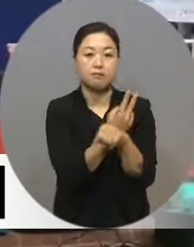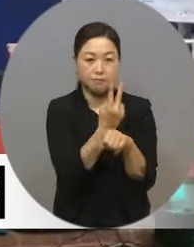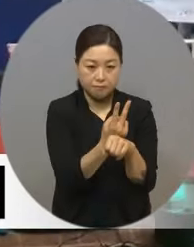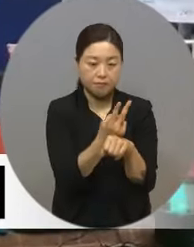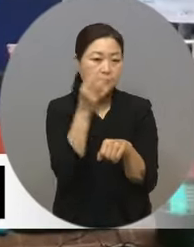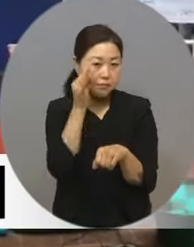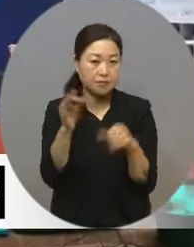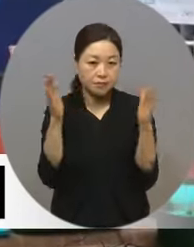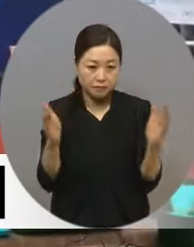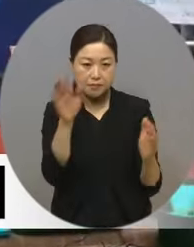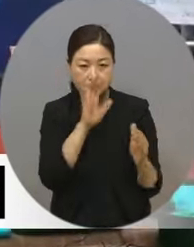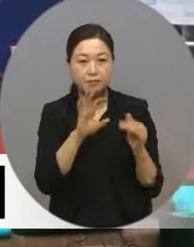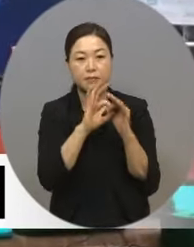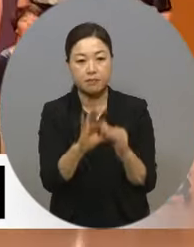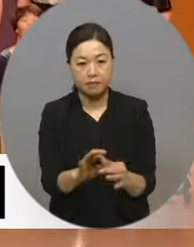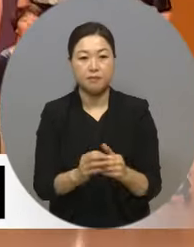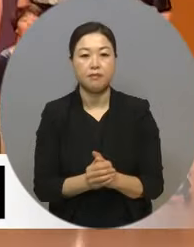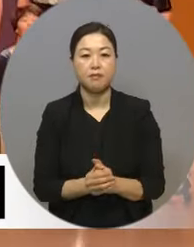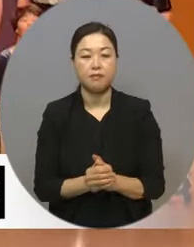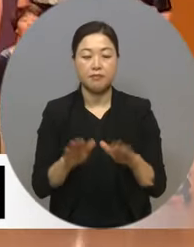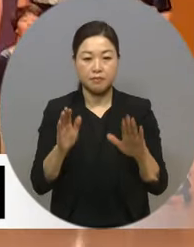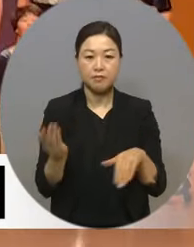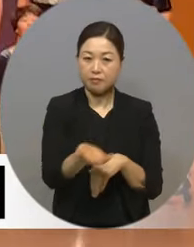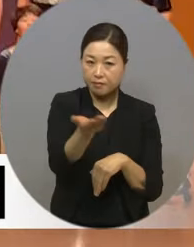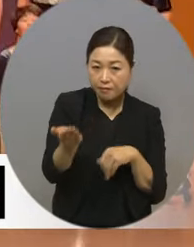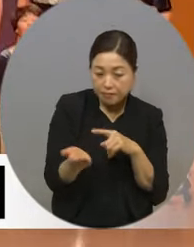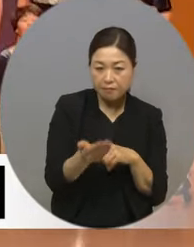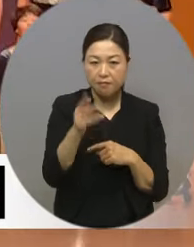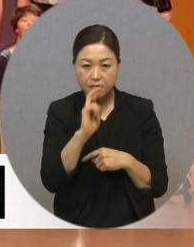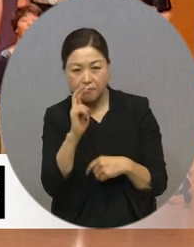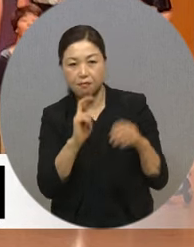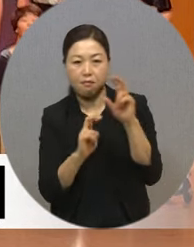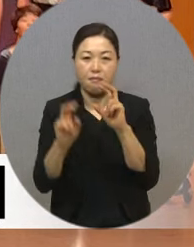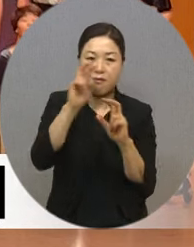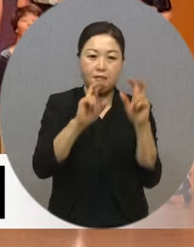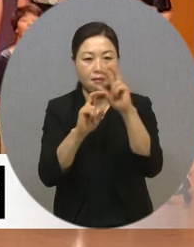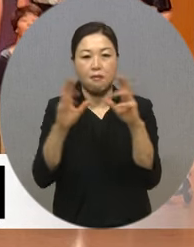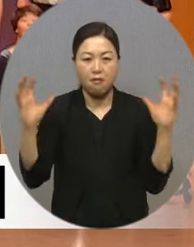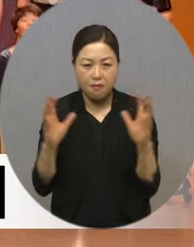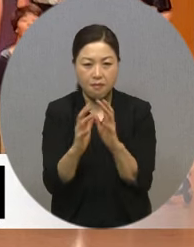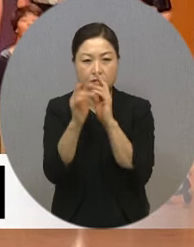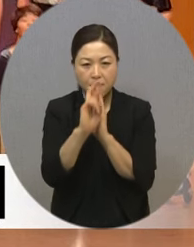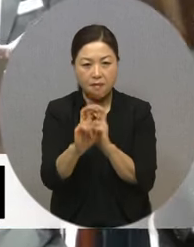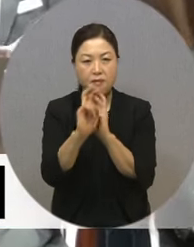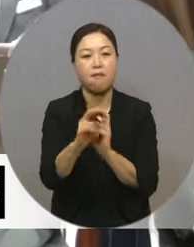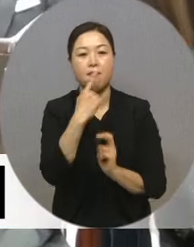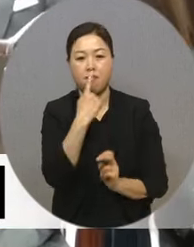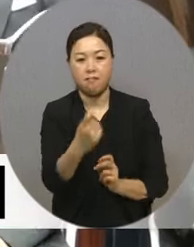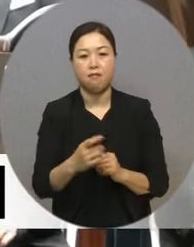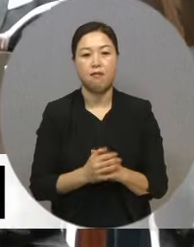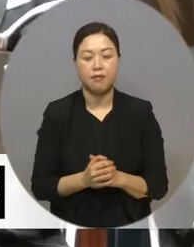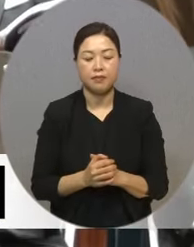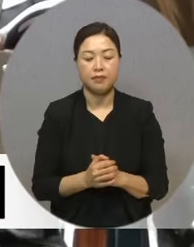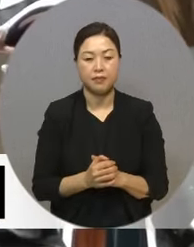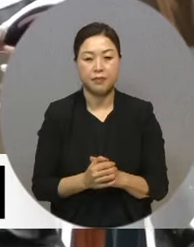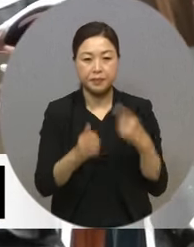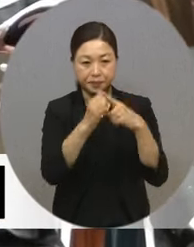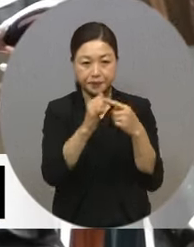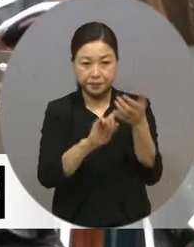10개월을 연습했습니다. 이제 그들의 소리는 하모니를 만들어가고 있습니다. 이날의 첫 정기